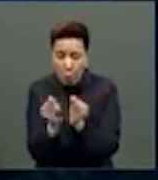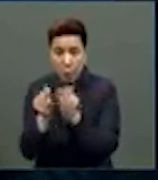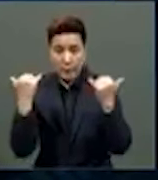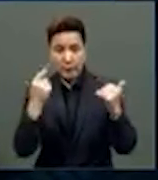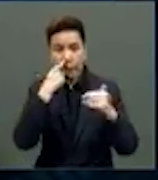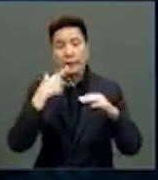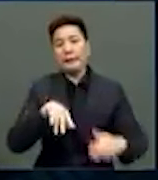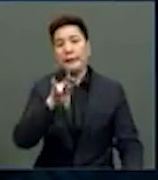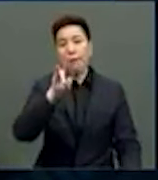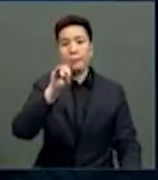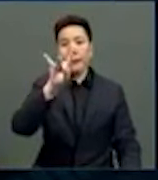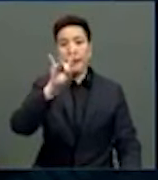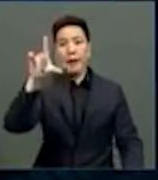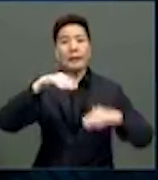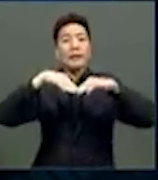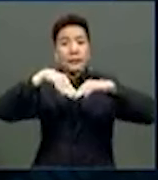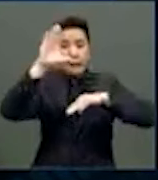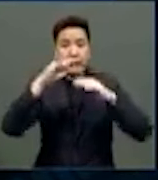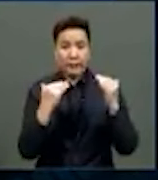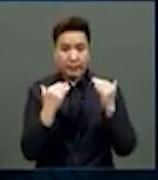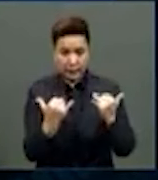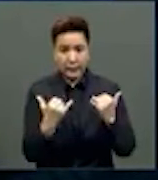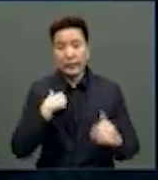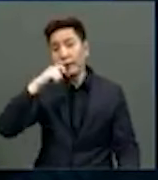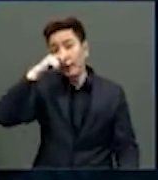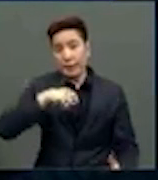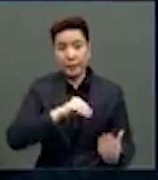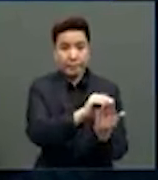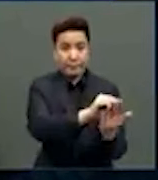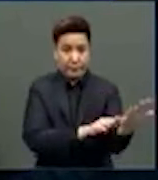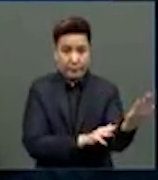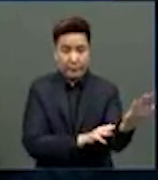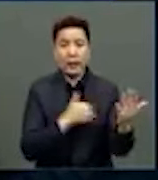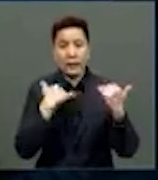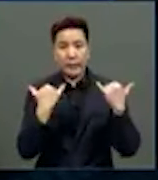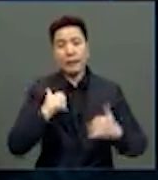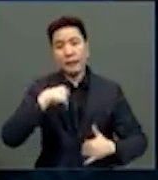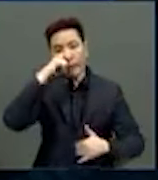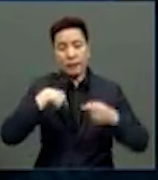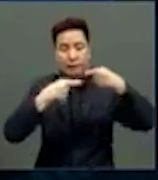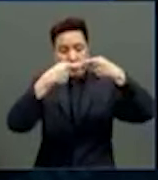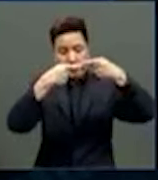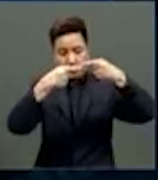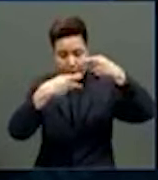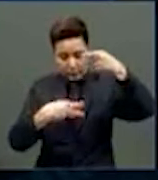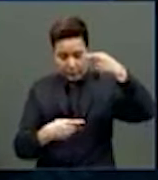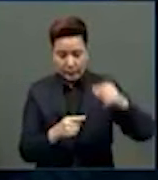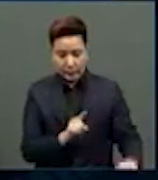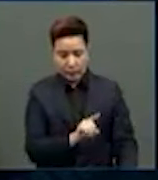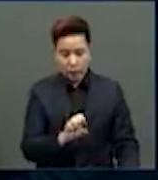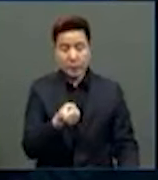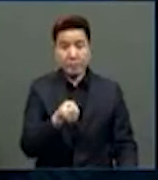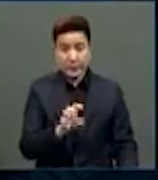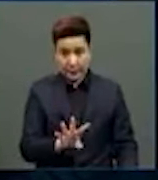ก็เกิน 78ล้าน LINEแล้วนะคะประเทศไทยยังนับได้ว่าเป็นอันดับที่ 10 114